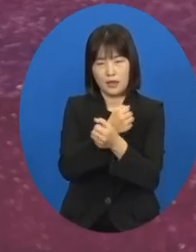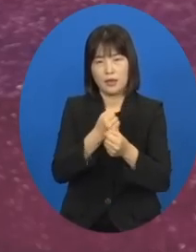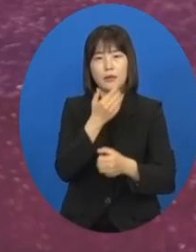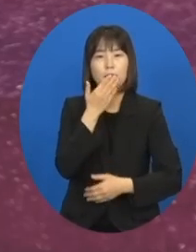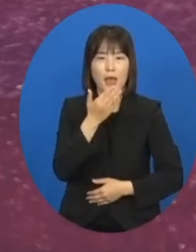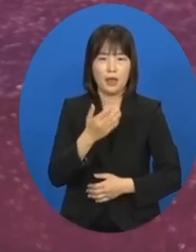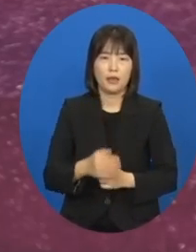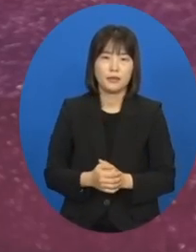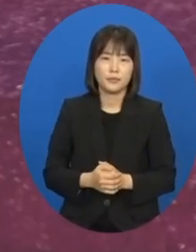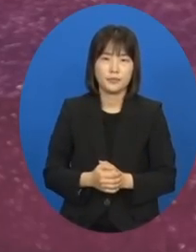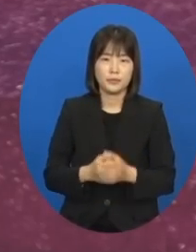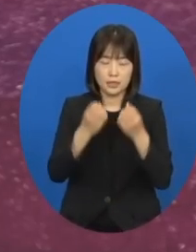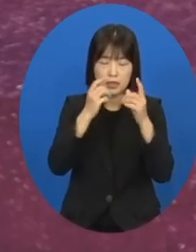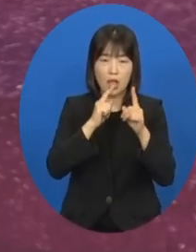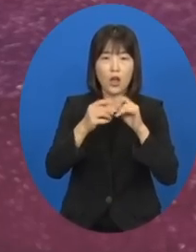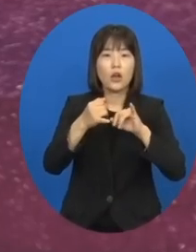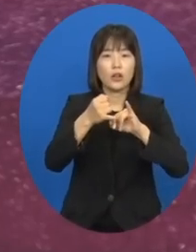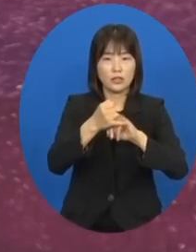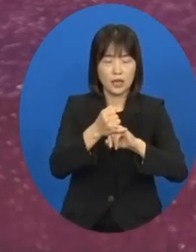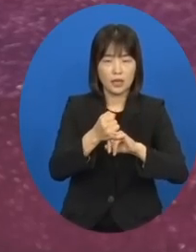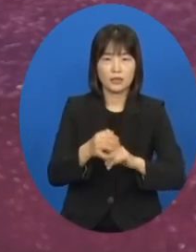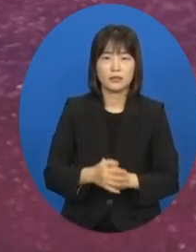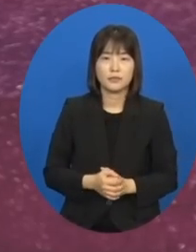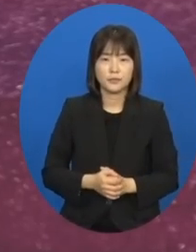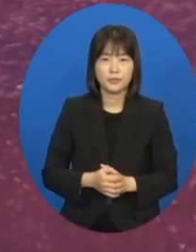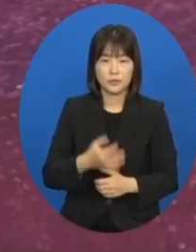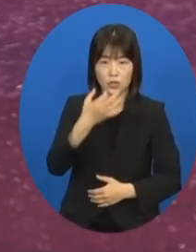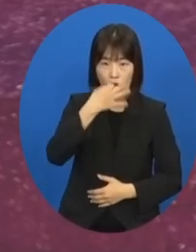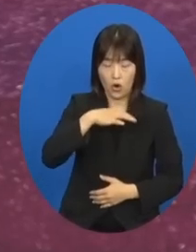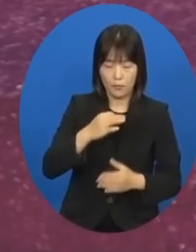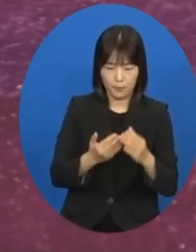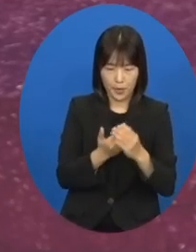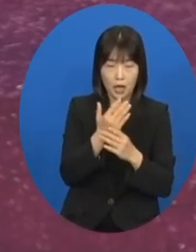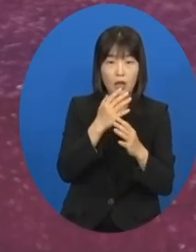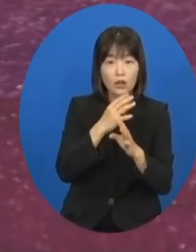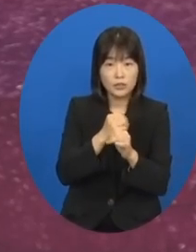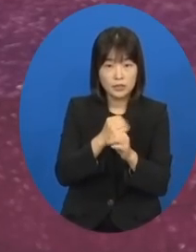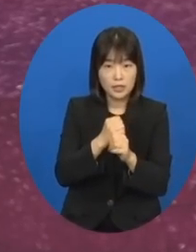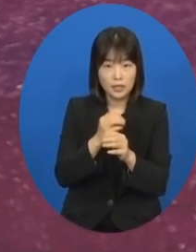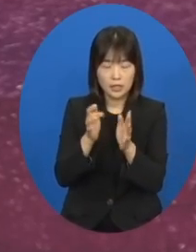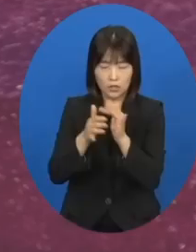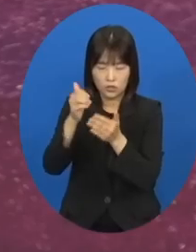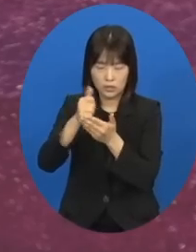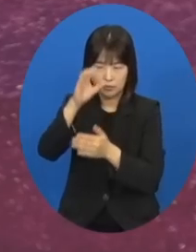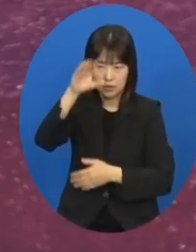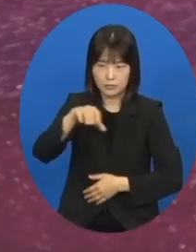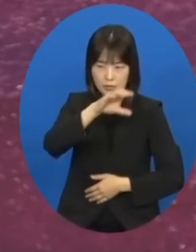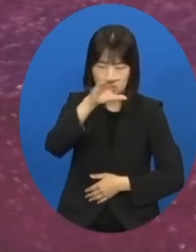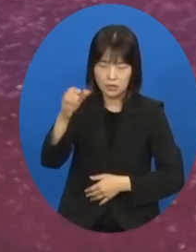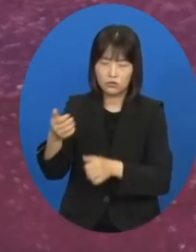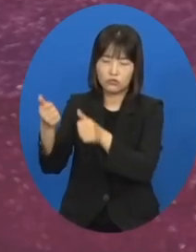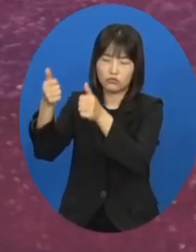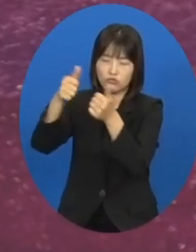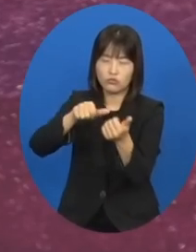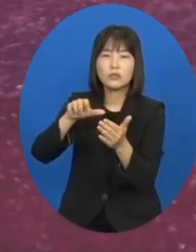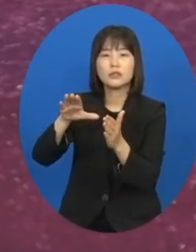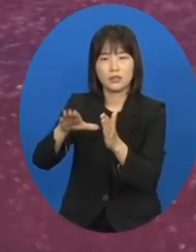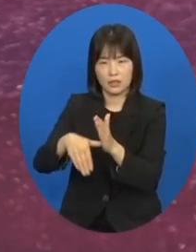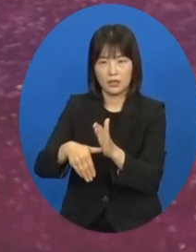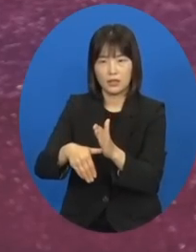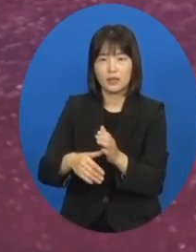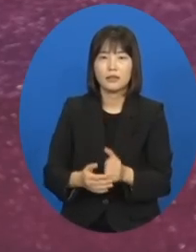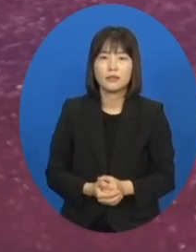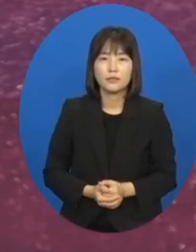거예요 새 언약이 실제적으로 효력을 발생할 때가 언제냐 예수님이 십자가에서 죽으실 때입니다 여러분 그